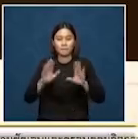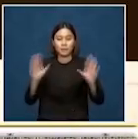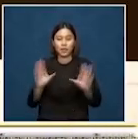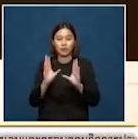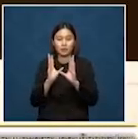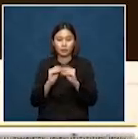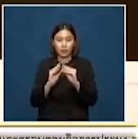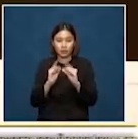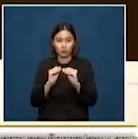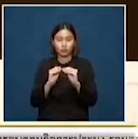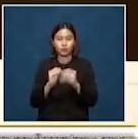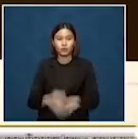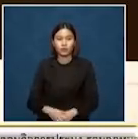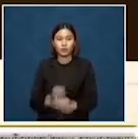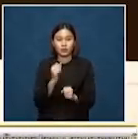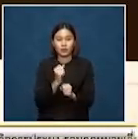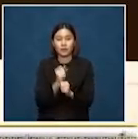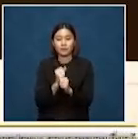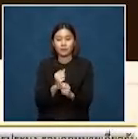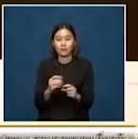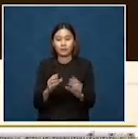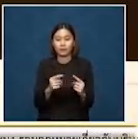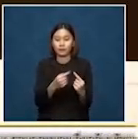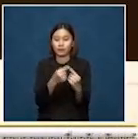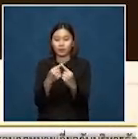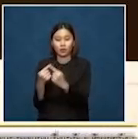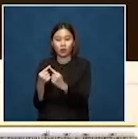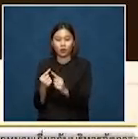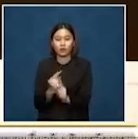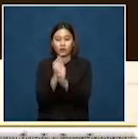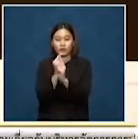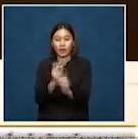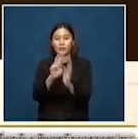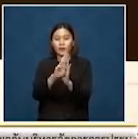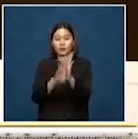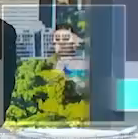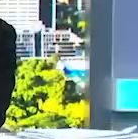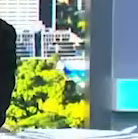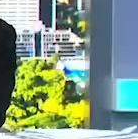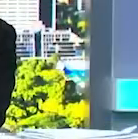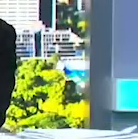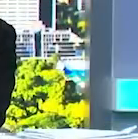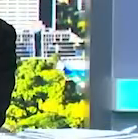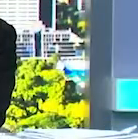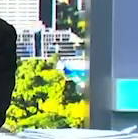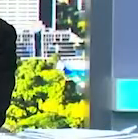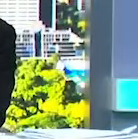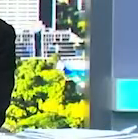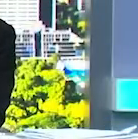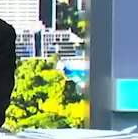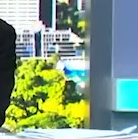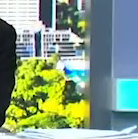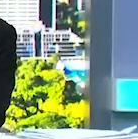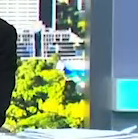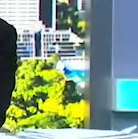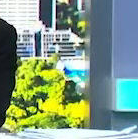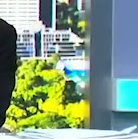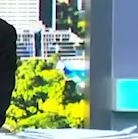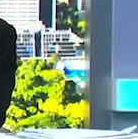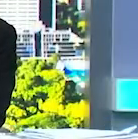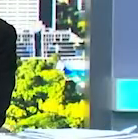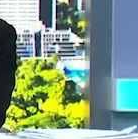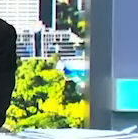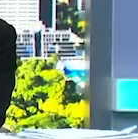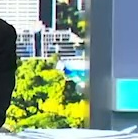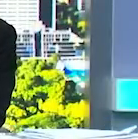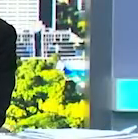คุณเศรษฐาไหม ไม่ได้เลือก คุณเลือกไหม ไม่ค่ะ แต่ผมอยากให้คุณเศรษฐาโทรมามากเลยหย ุ ดเร ื่อง ดีมึงตามมาถามกูที่นี่มา ใ